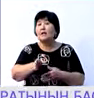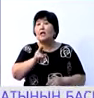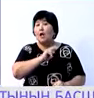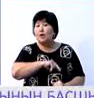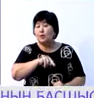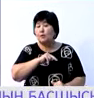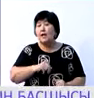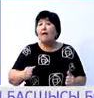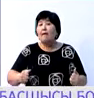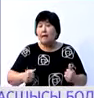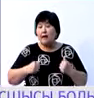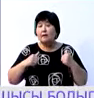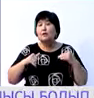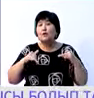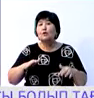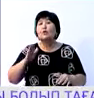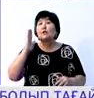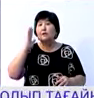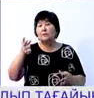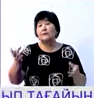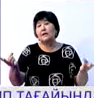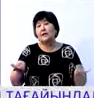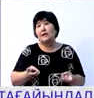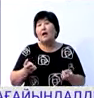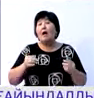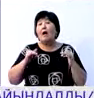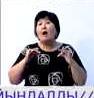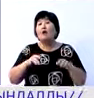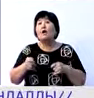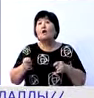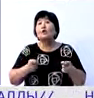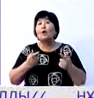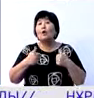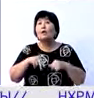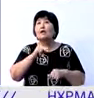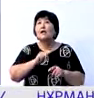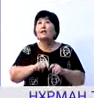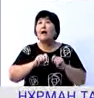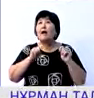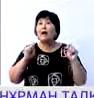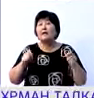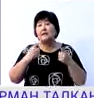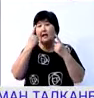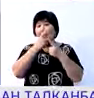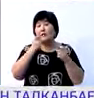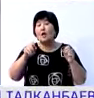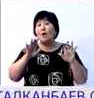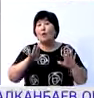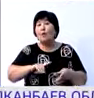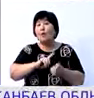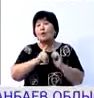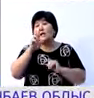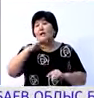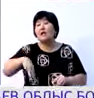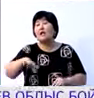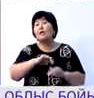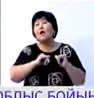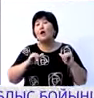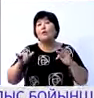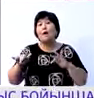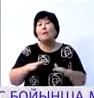жұмыстарды қарқынды жүргізе беруіміз қажет. Атқарушы органдар қызметінде ашықтық пен жариялылық орнап, ел дамуына